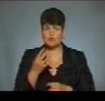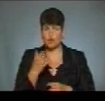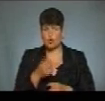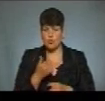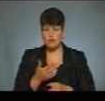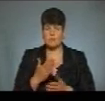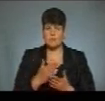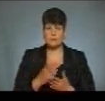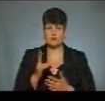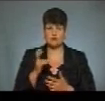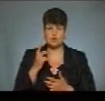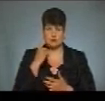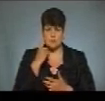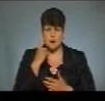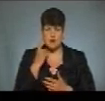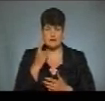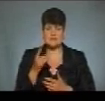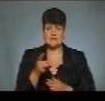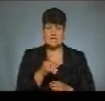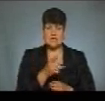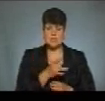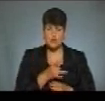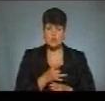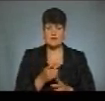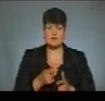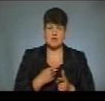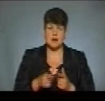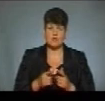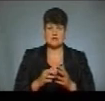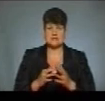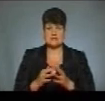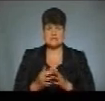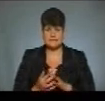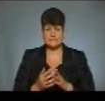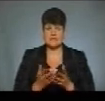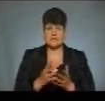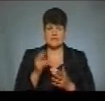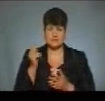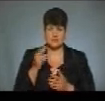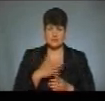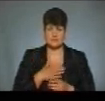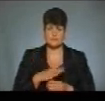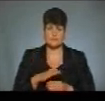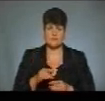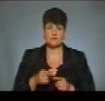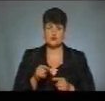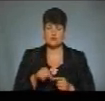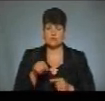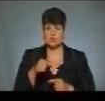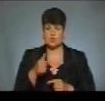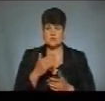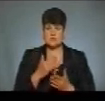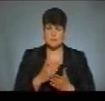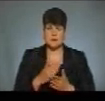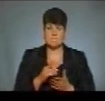маємо 200 бальників з районів або селищ, де навчаються наші учні. Цьогоріч ми маємо,